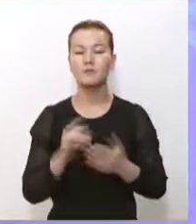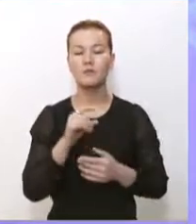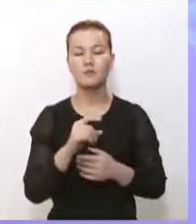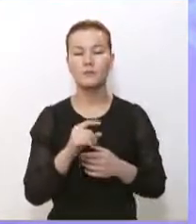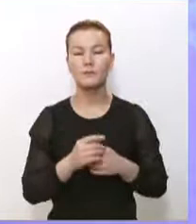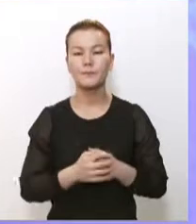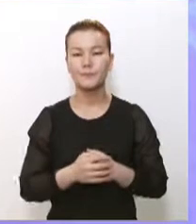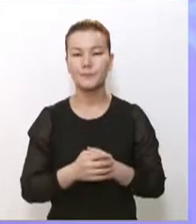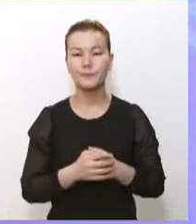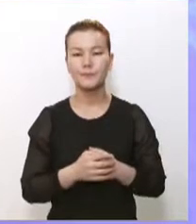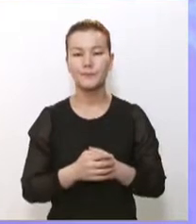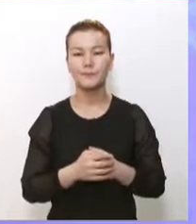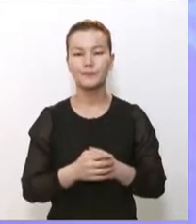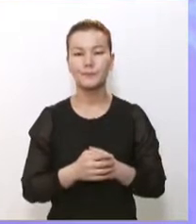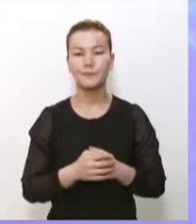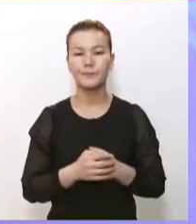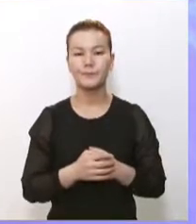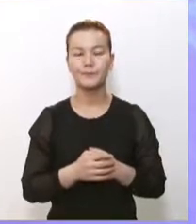букву.